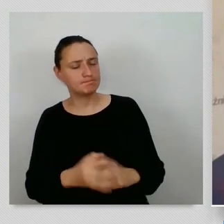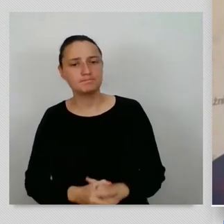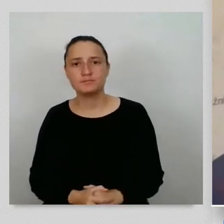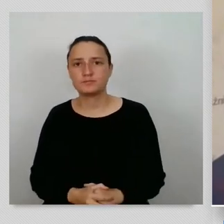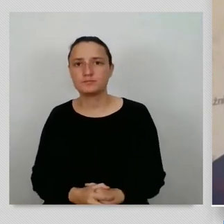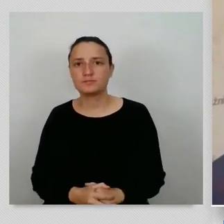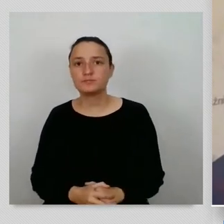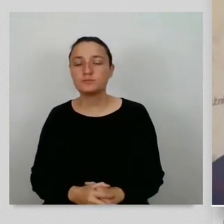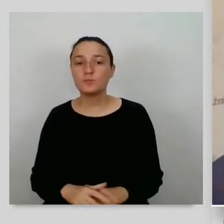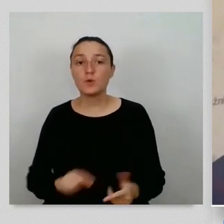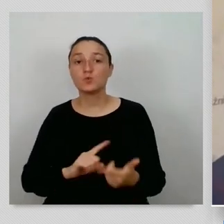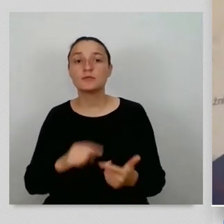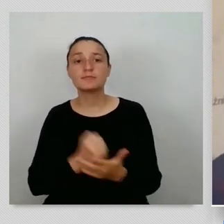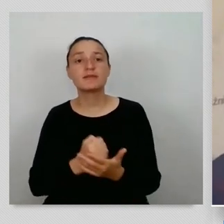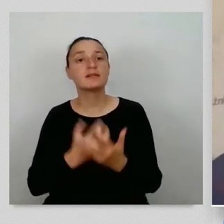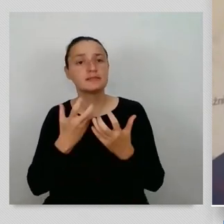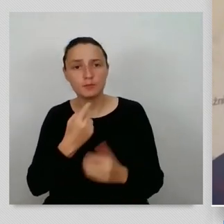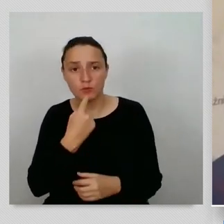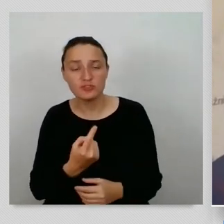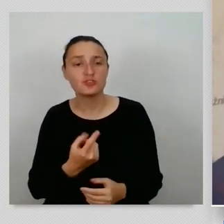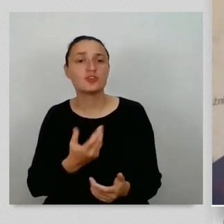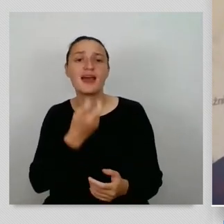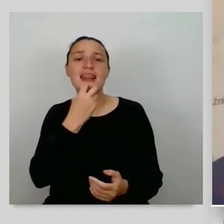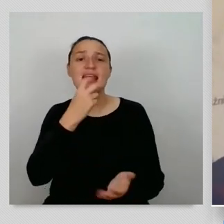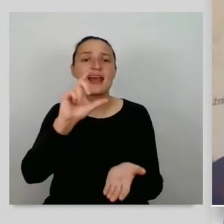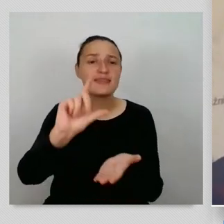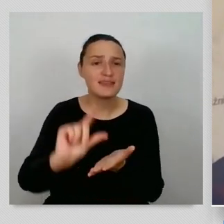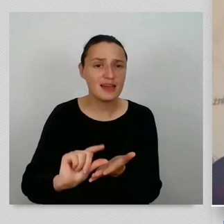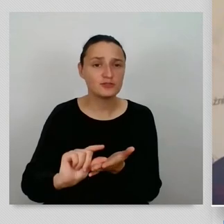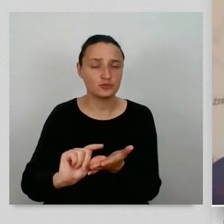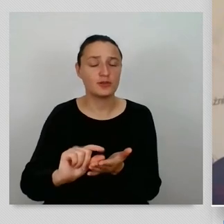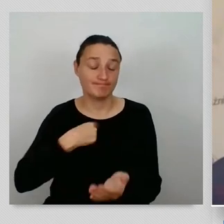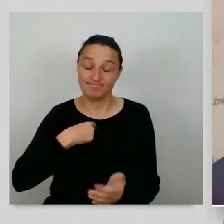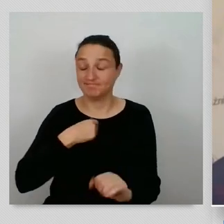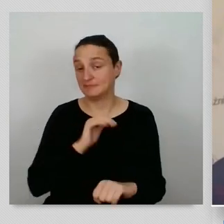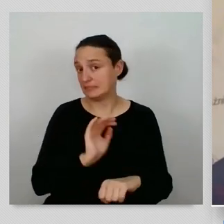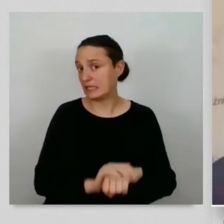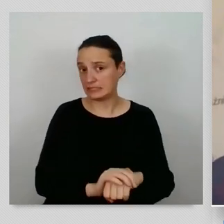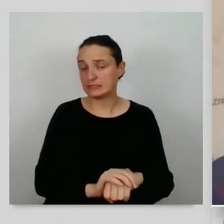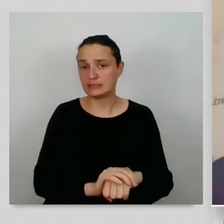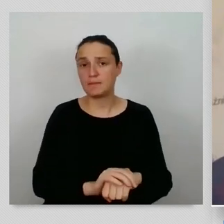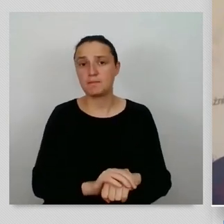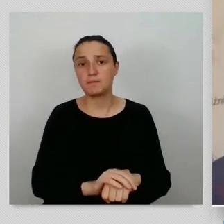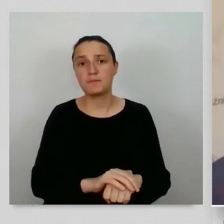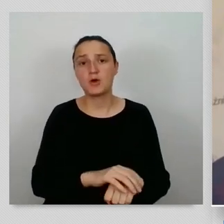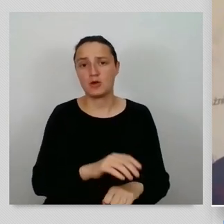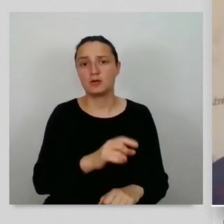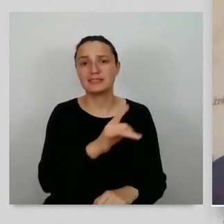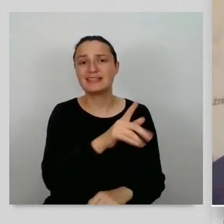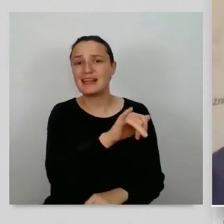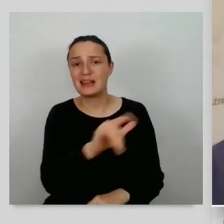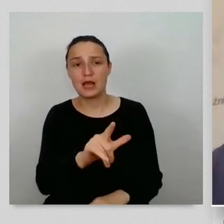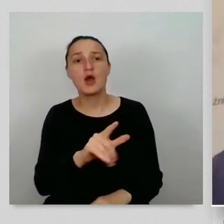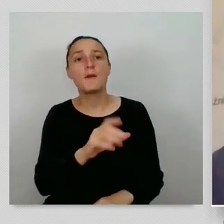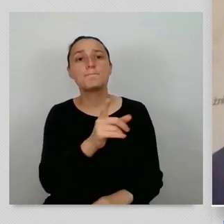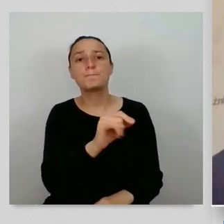że tutaj najtańsza energia, no tutaj się zgadzam z panią poseł Ilpiątek. Najtańsza energia to jest